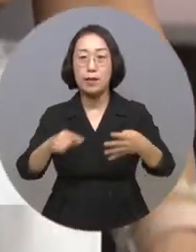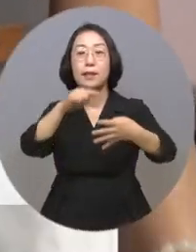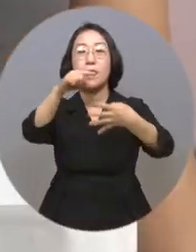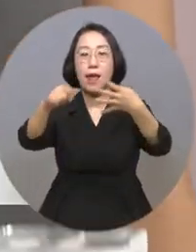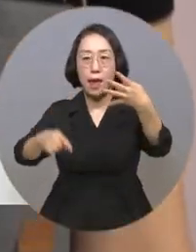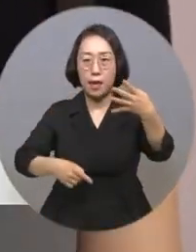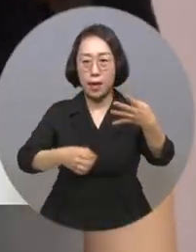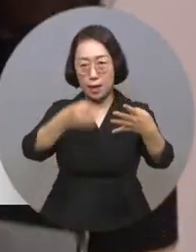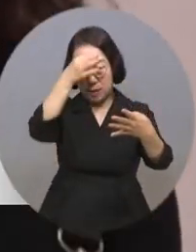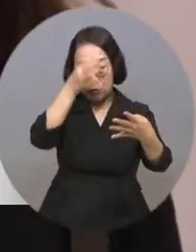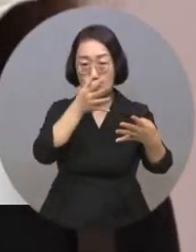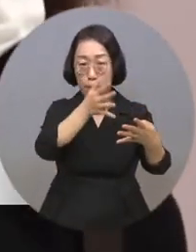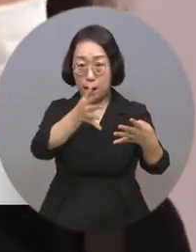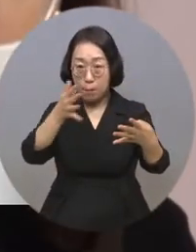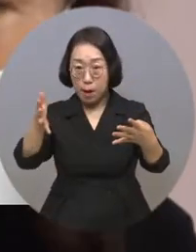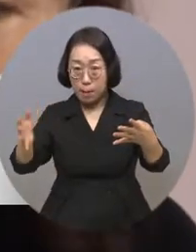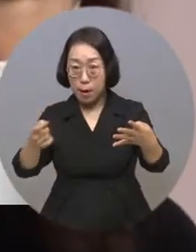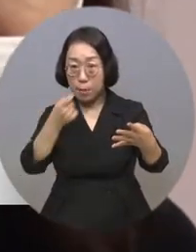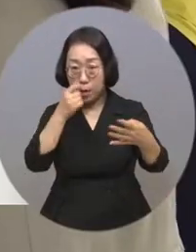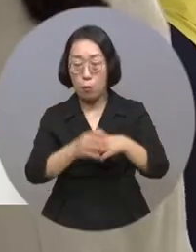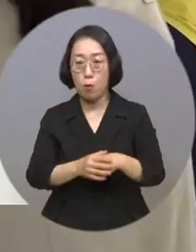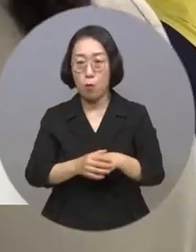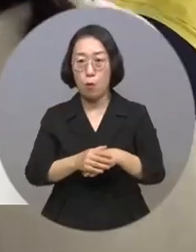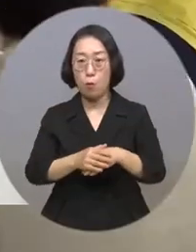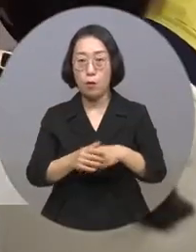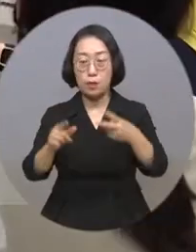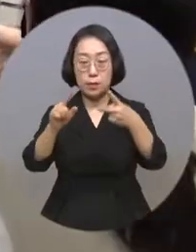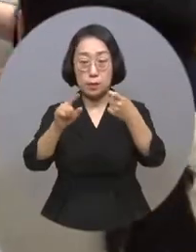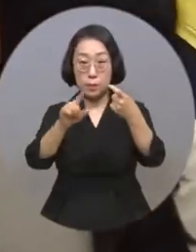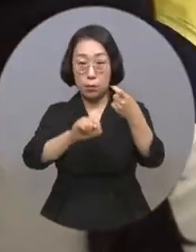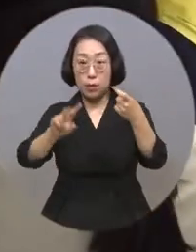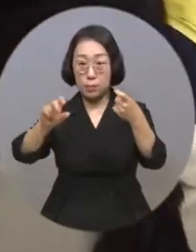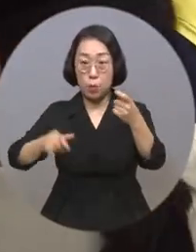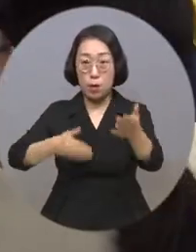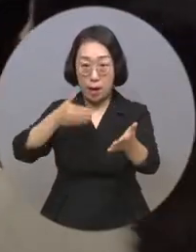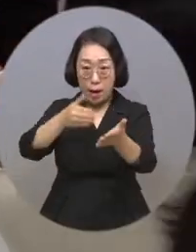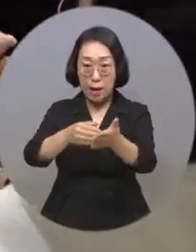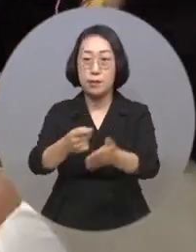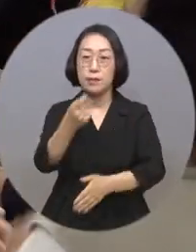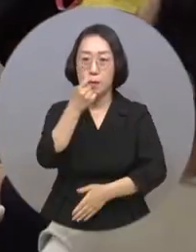전문 기술 과정이 열렸으며 강좌는 오는 11월 25일까지 진행됩니다.